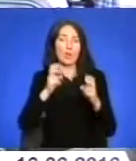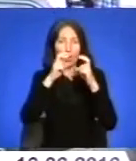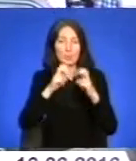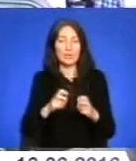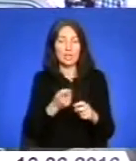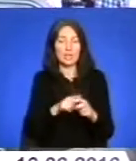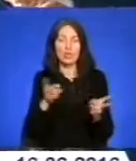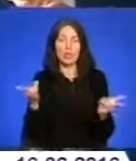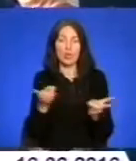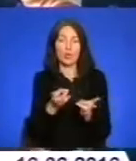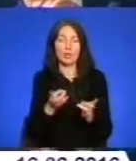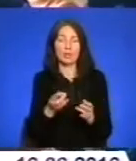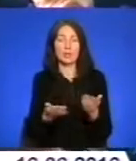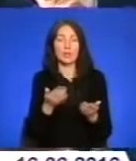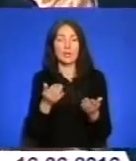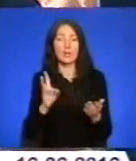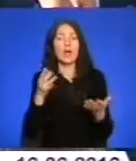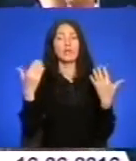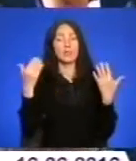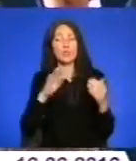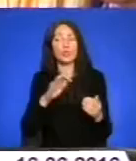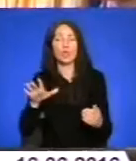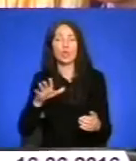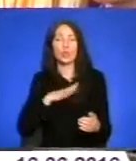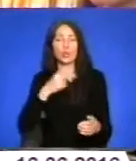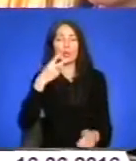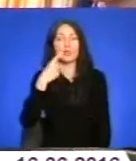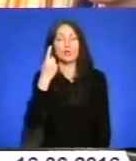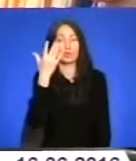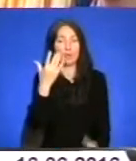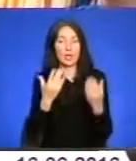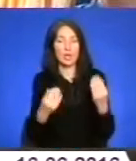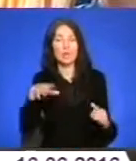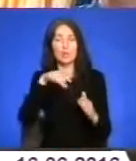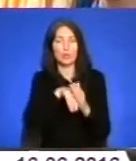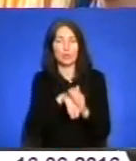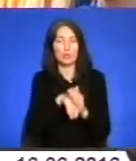необхідні для цього. На відпочинку діти перебуватимуть 21 день включно.